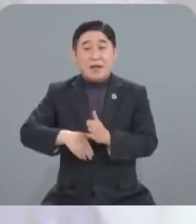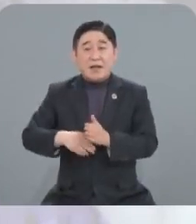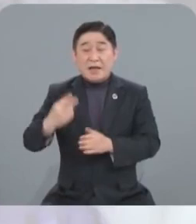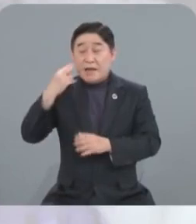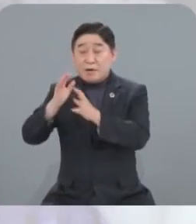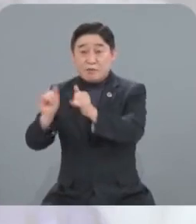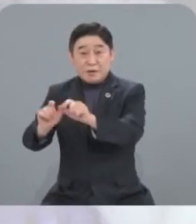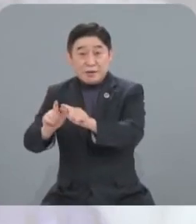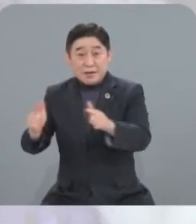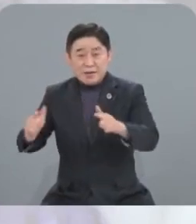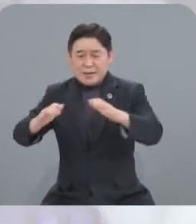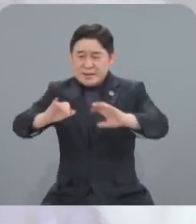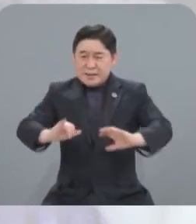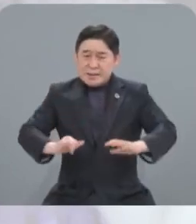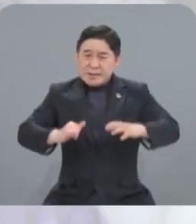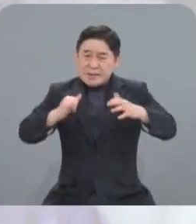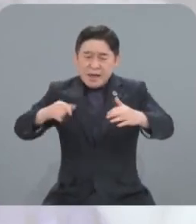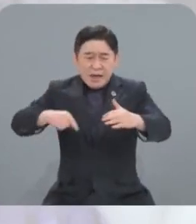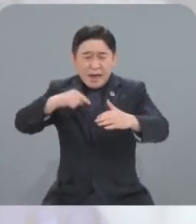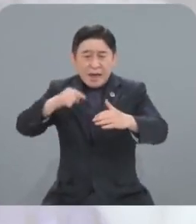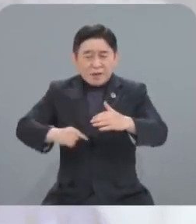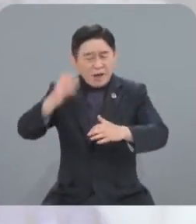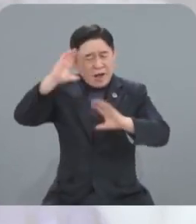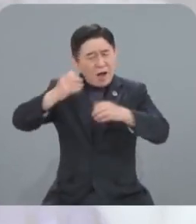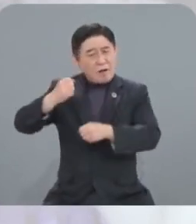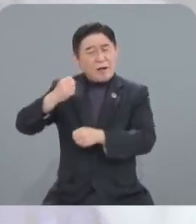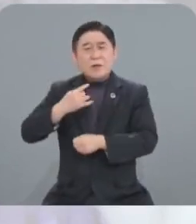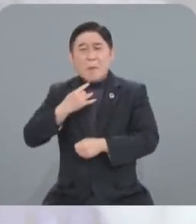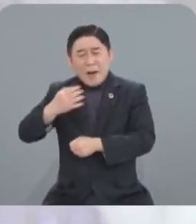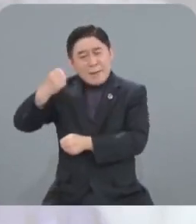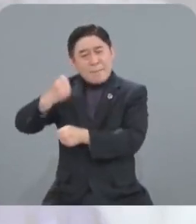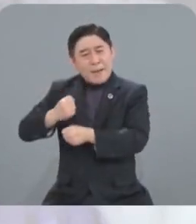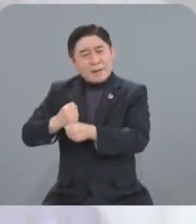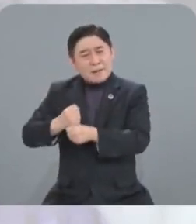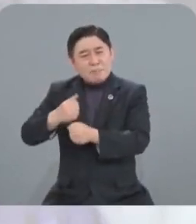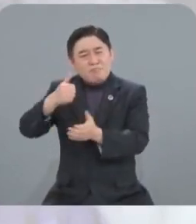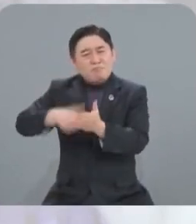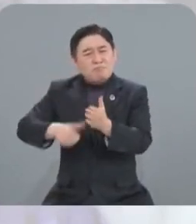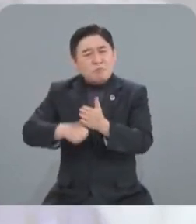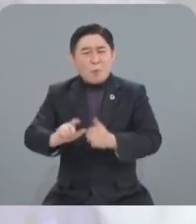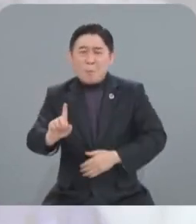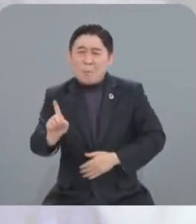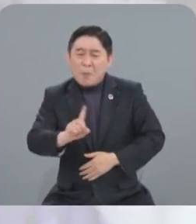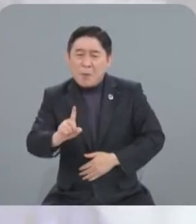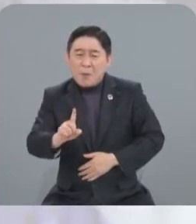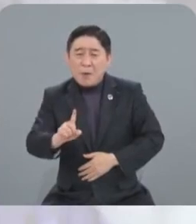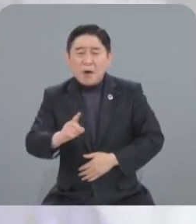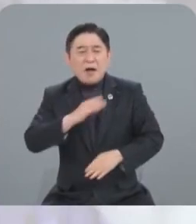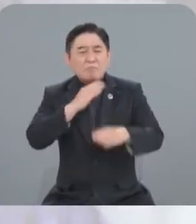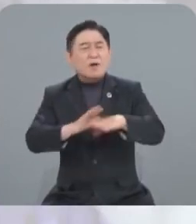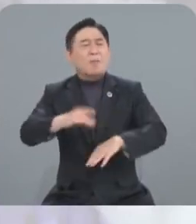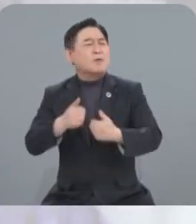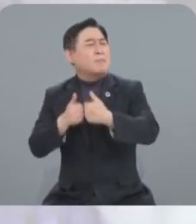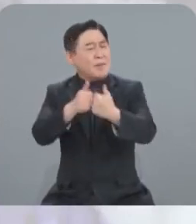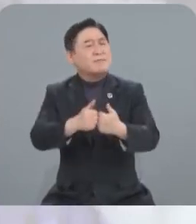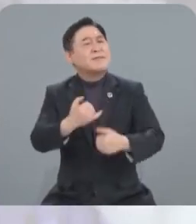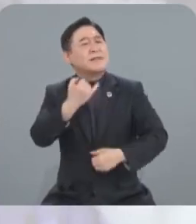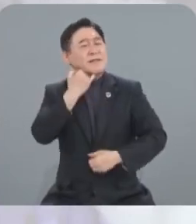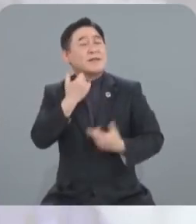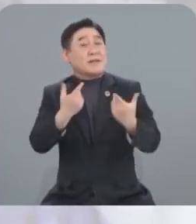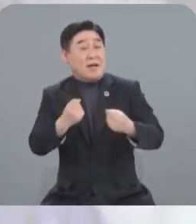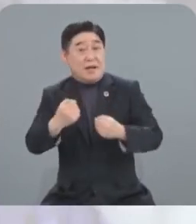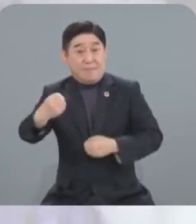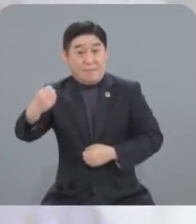그들은 전세계에서 한국에서만 만드는 게 뭐가 있냐 라며 산제 타격을 주장했습니다